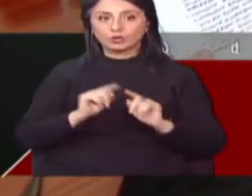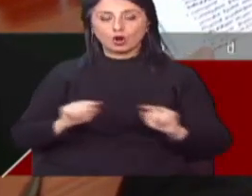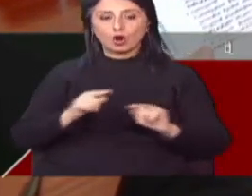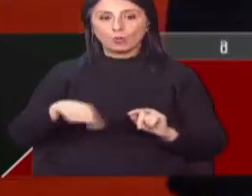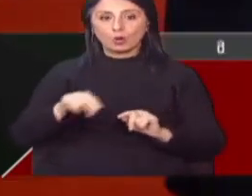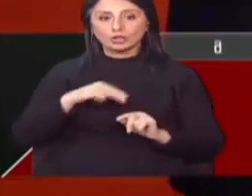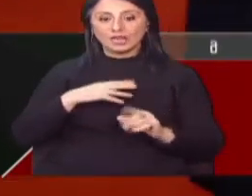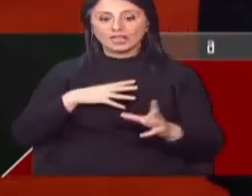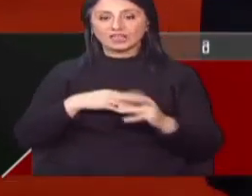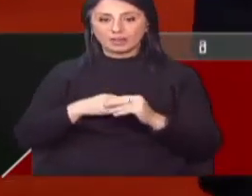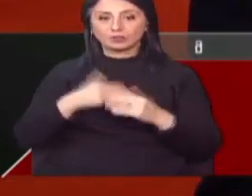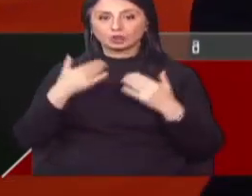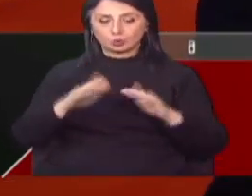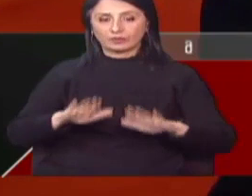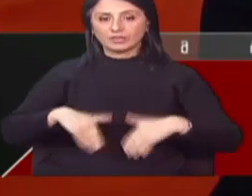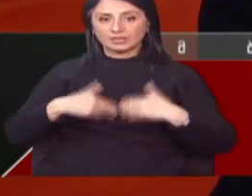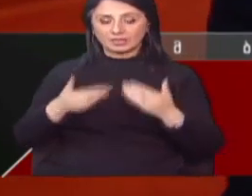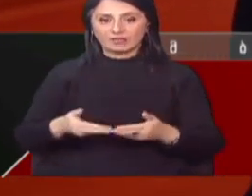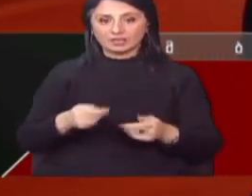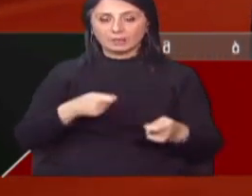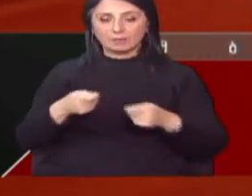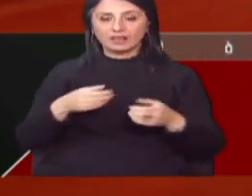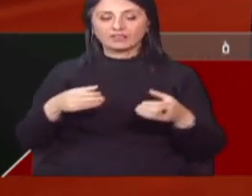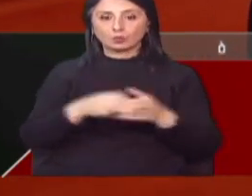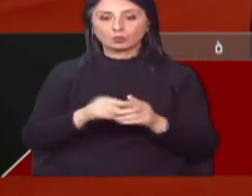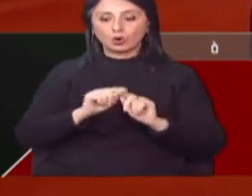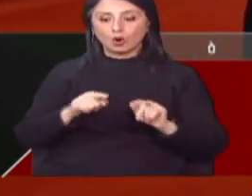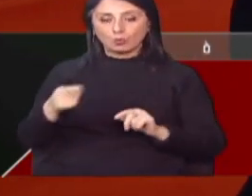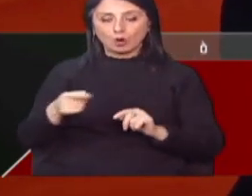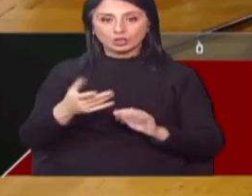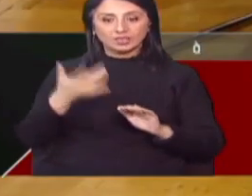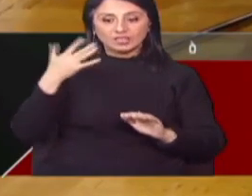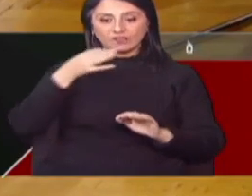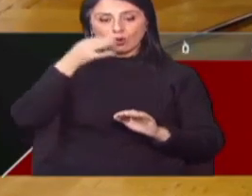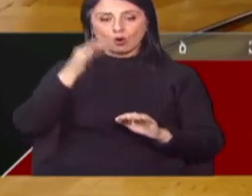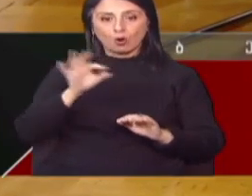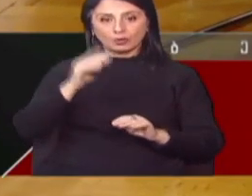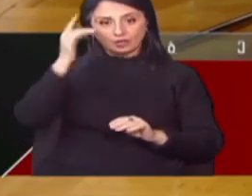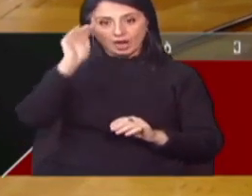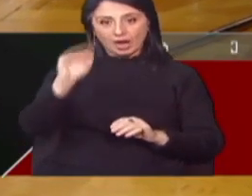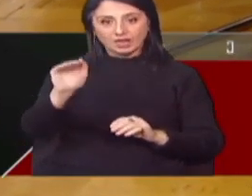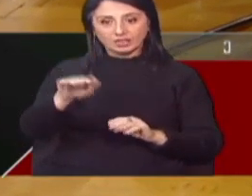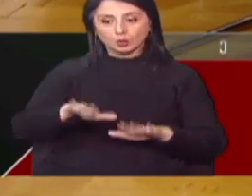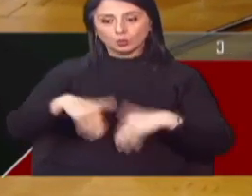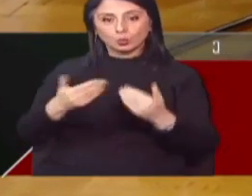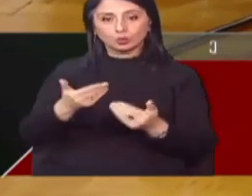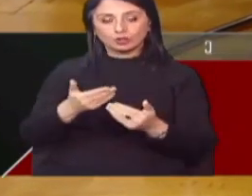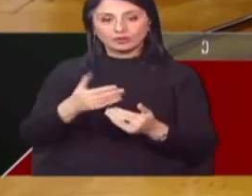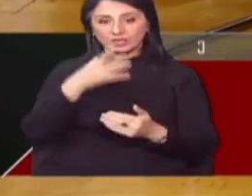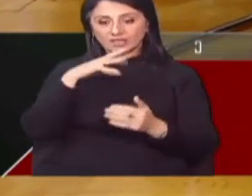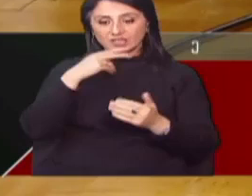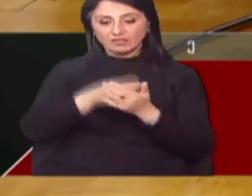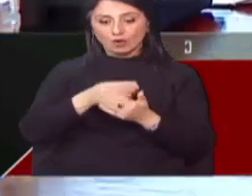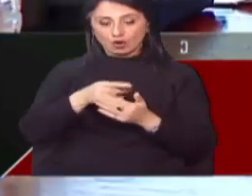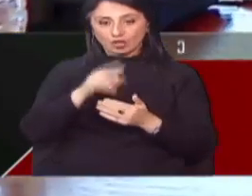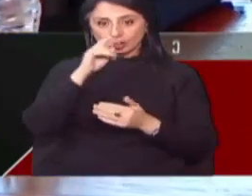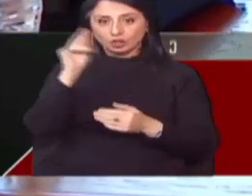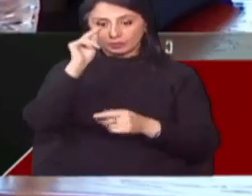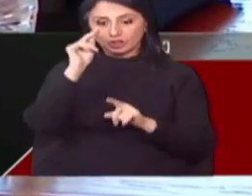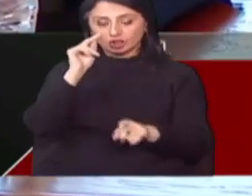ოპოზიციას თანამშრომლობას უკვე სთავაზობს. Მართველი გუნდი ოპონენტებს წარსულ გამოცდილებას ახსენებს და ურჩევს საკუთარ შეცდომებზე ისწავლონ